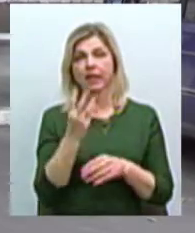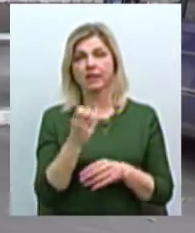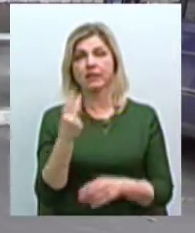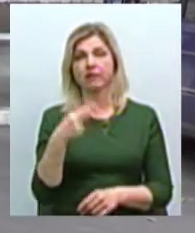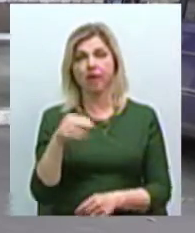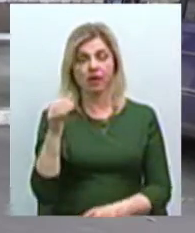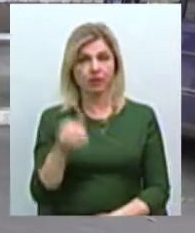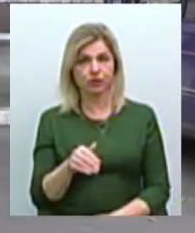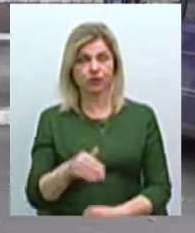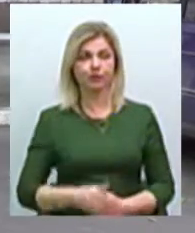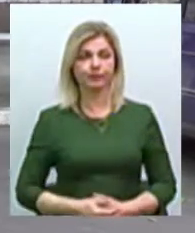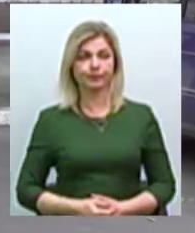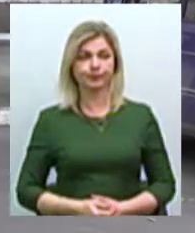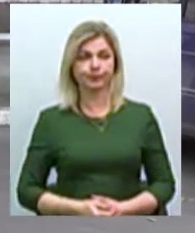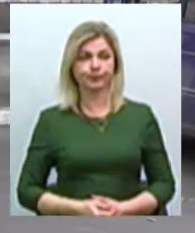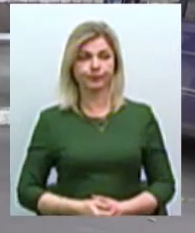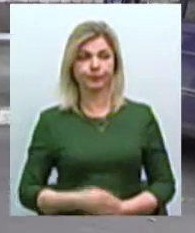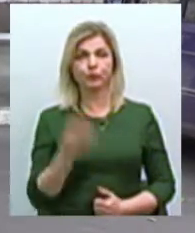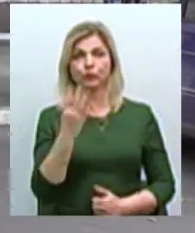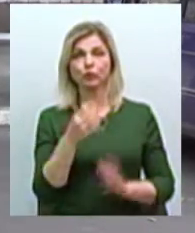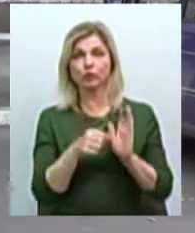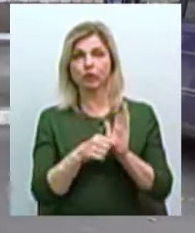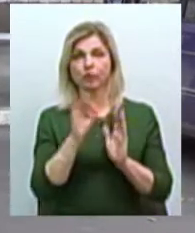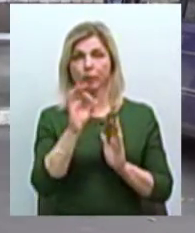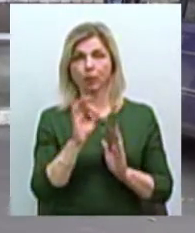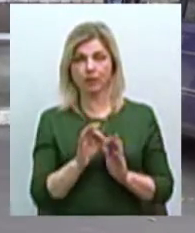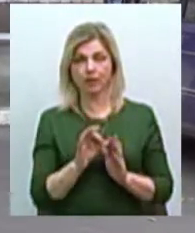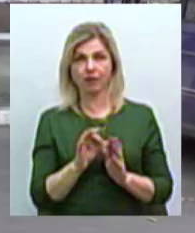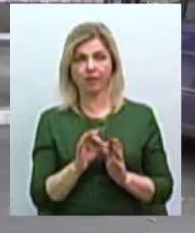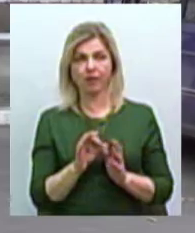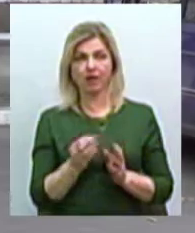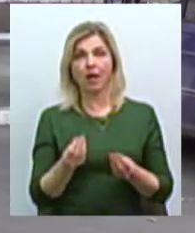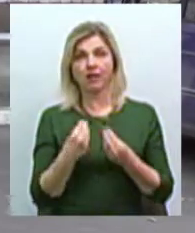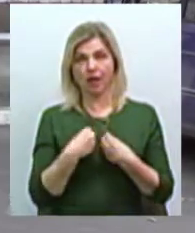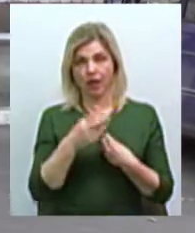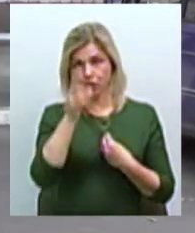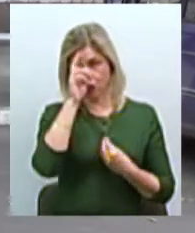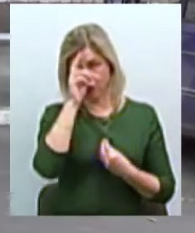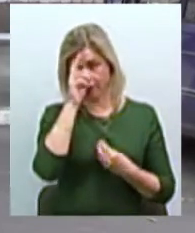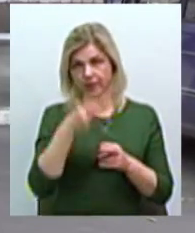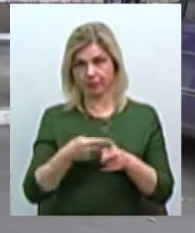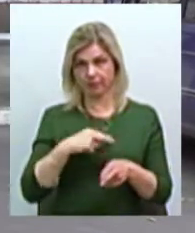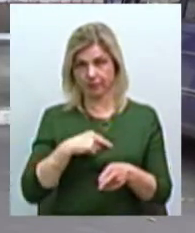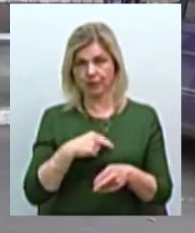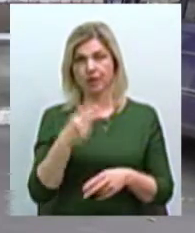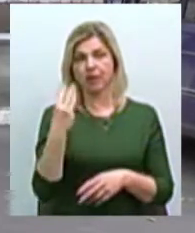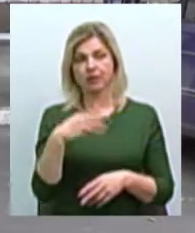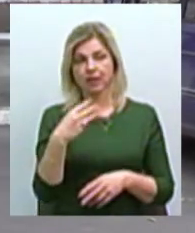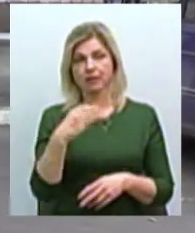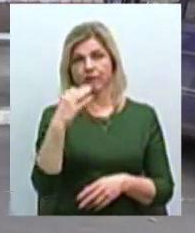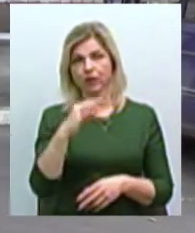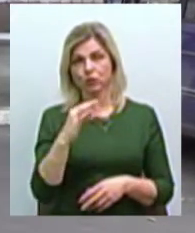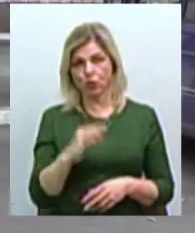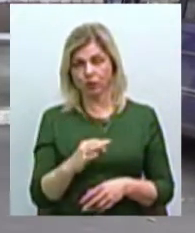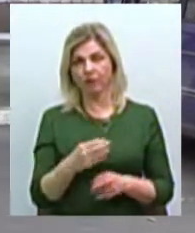тисяч, значить 46% нам держава відшкодовує, 30%